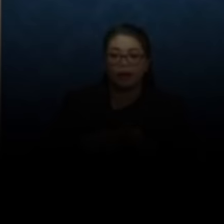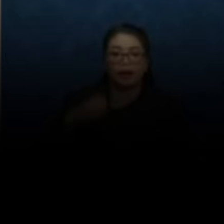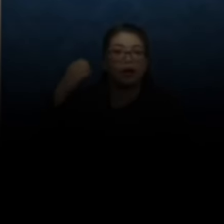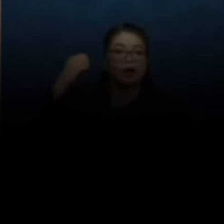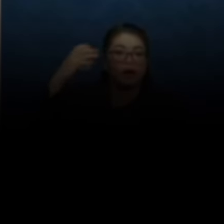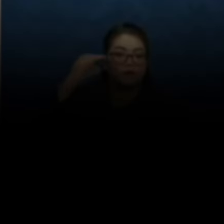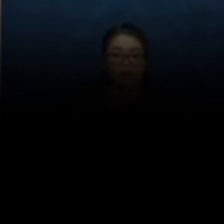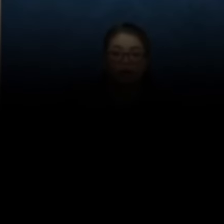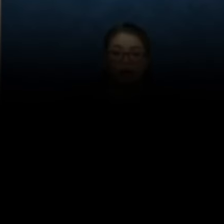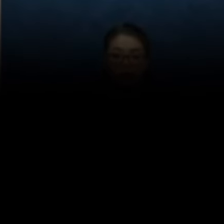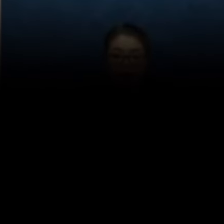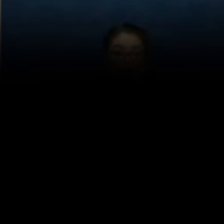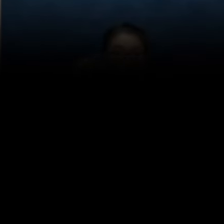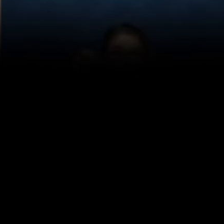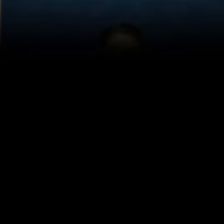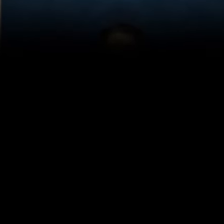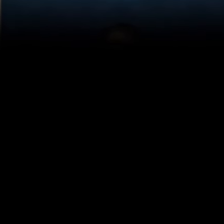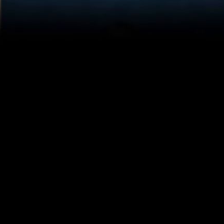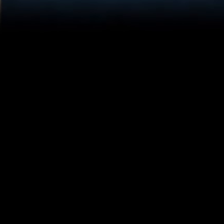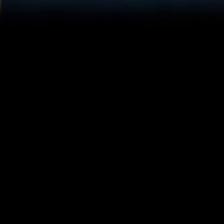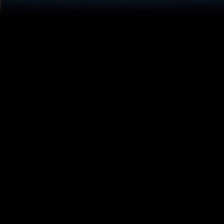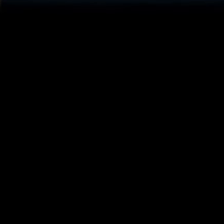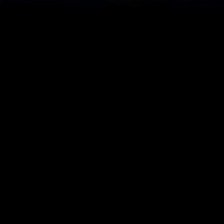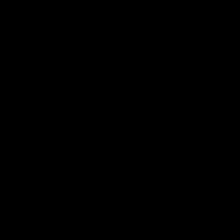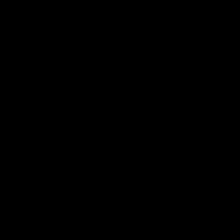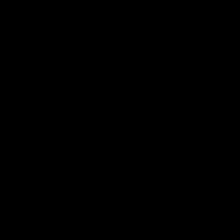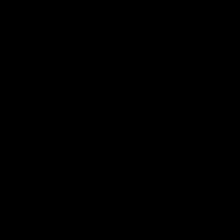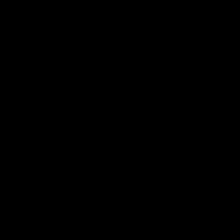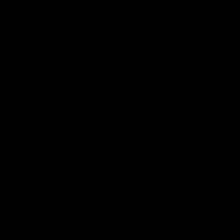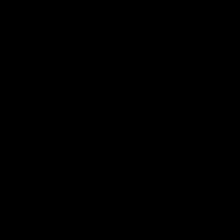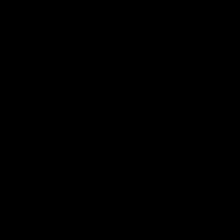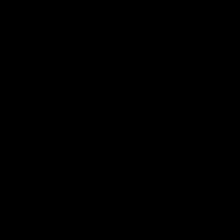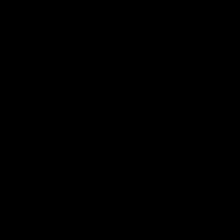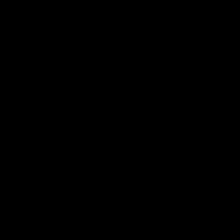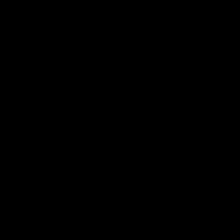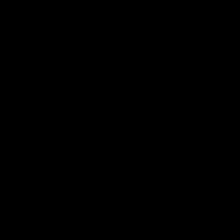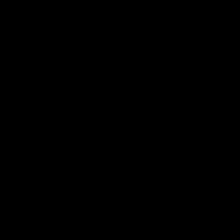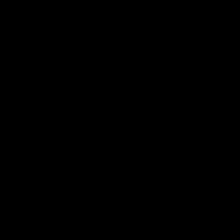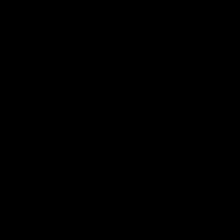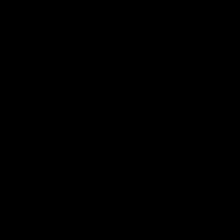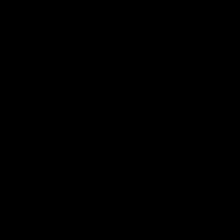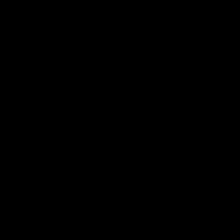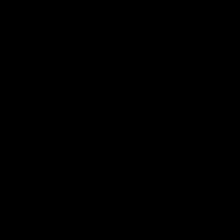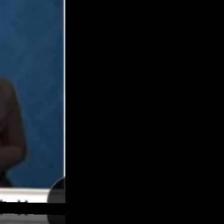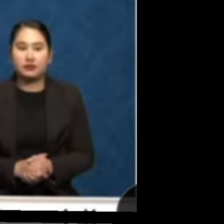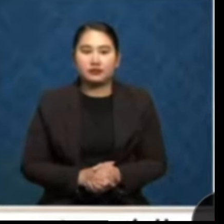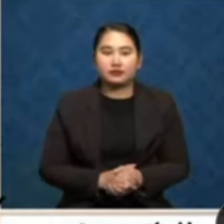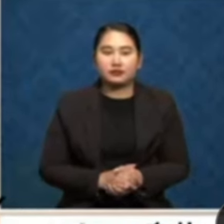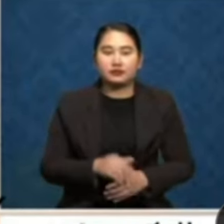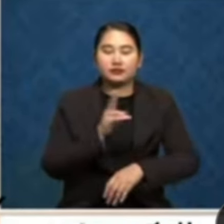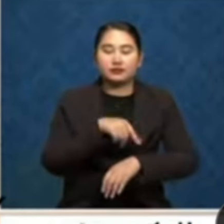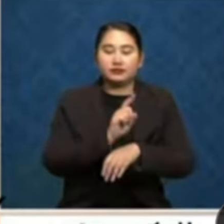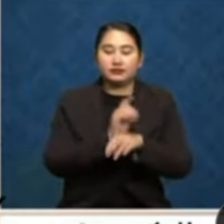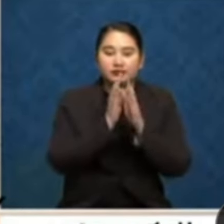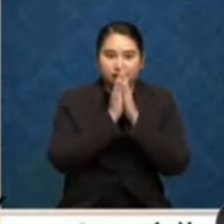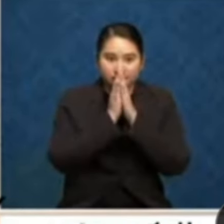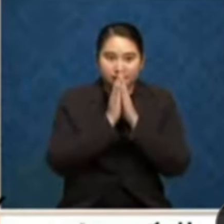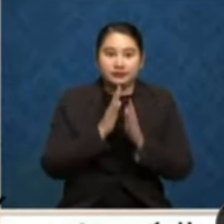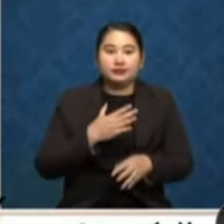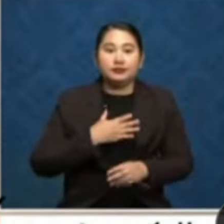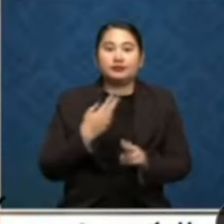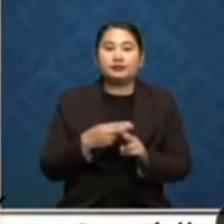รับผลกระทบแล้วก็ในช่วงเดือนต่อๆไปค่ะก็จะมีการลดให้ในสัดส่วนร้อยละ 30ครับเรียนท่านประธานสภาผู้แทนราษฎรที่